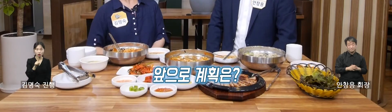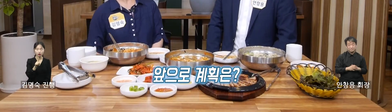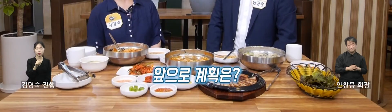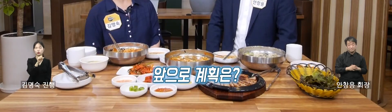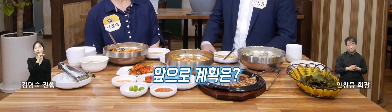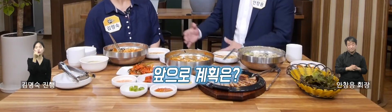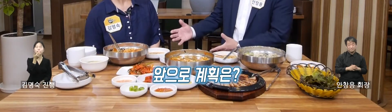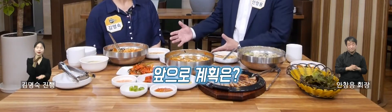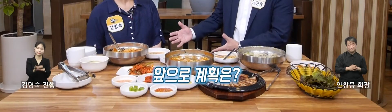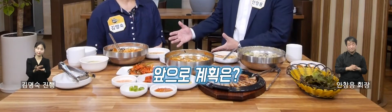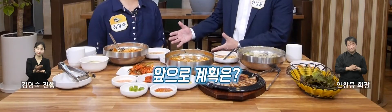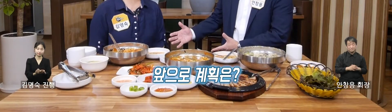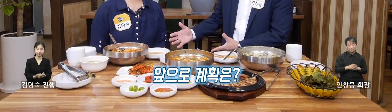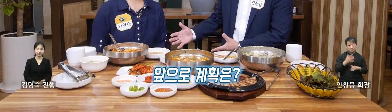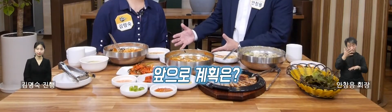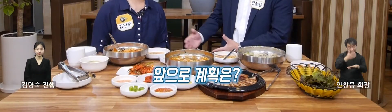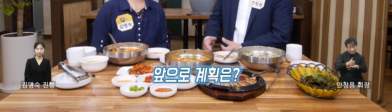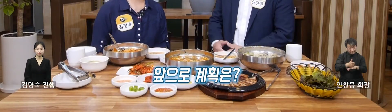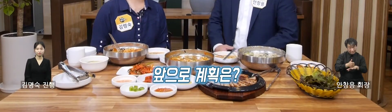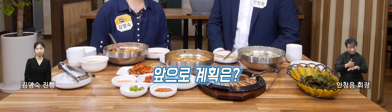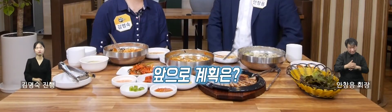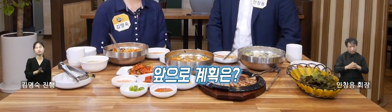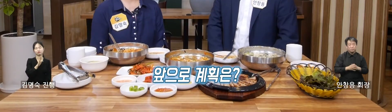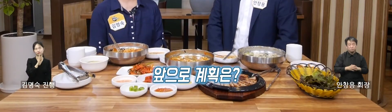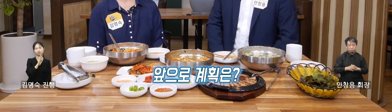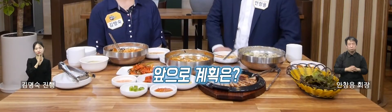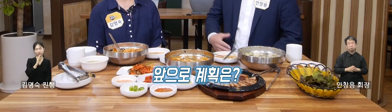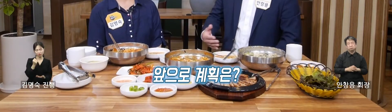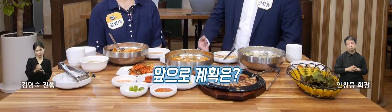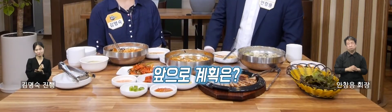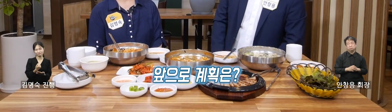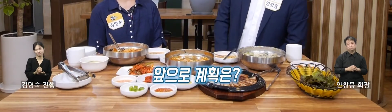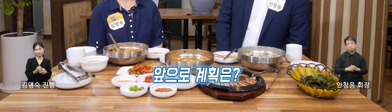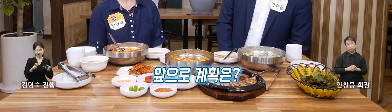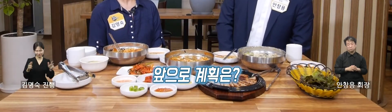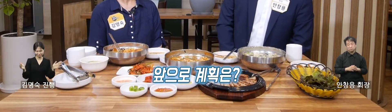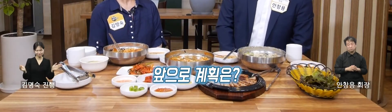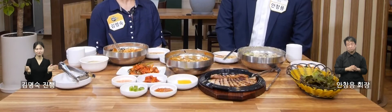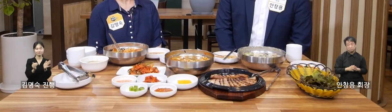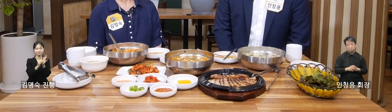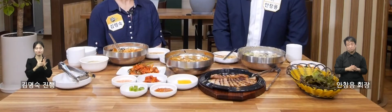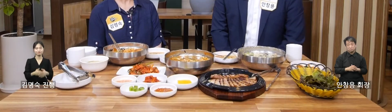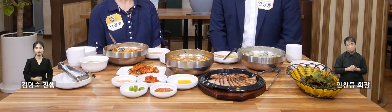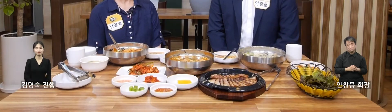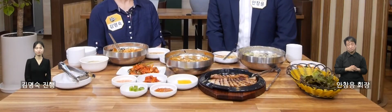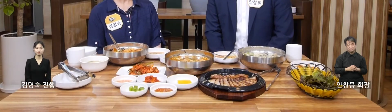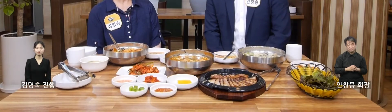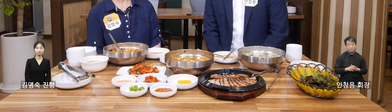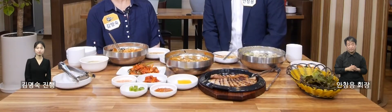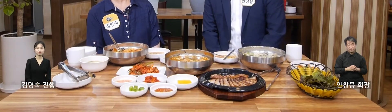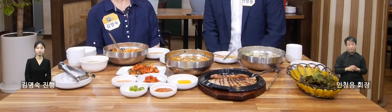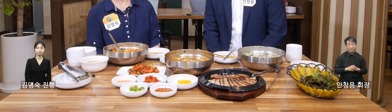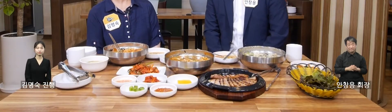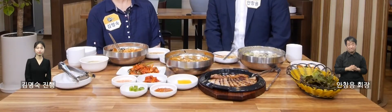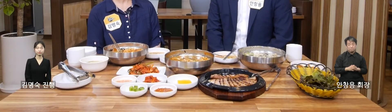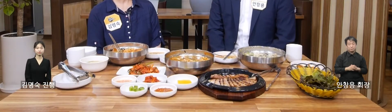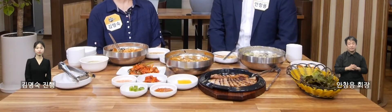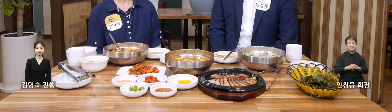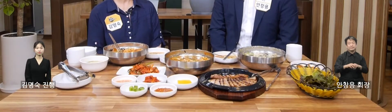소개 한번 해주세요. 끝인가요? 네. 아쉽지만 끝이에요. 네. 현재